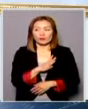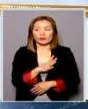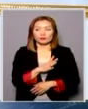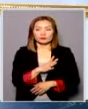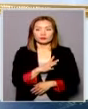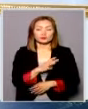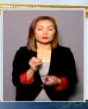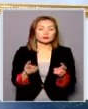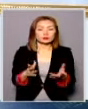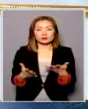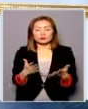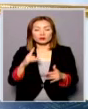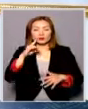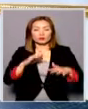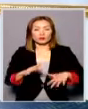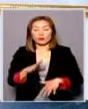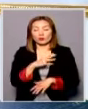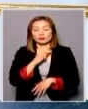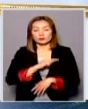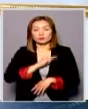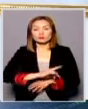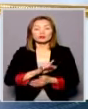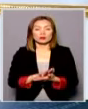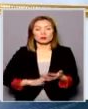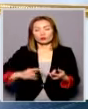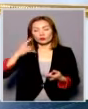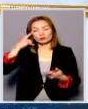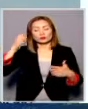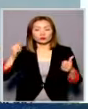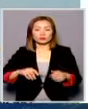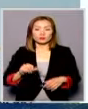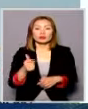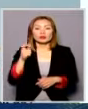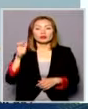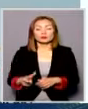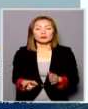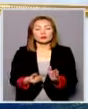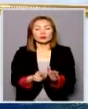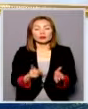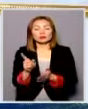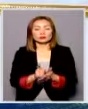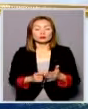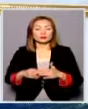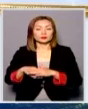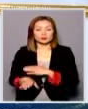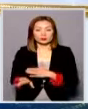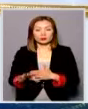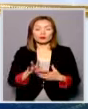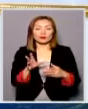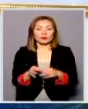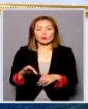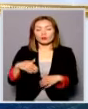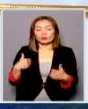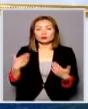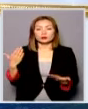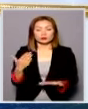была воспринята нашими работниками, но потом, когда первые наши работники, которые испытывали большие проблемы